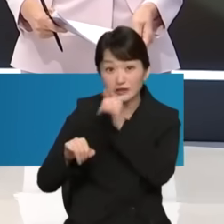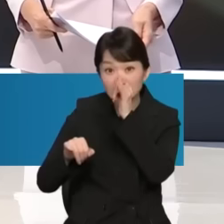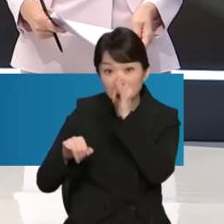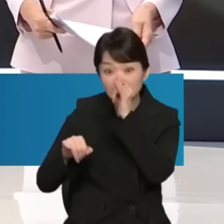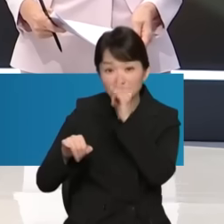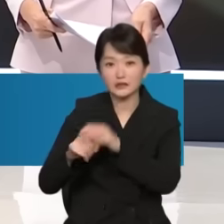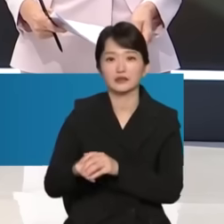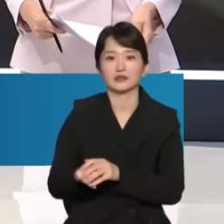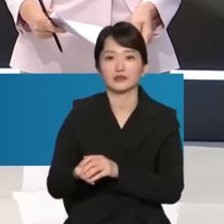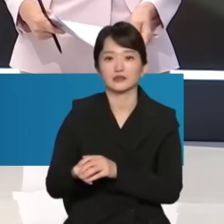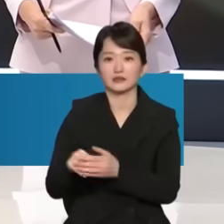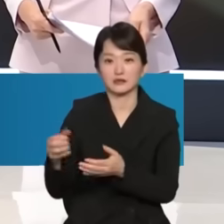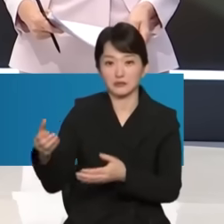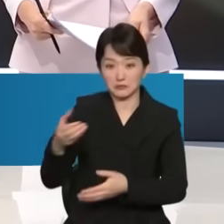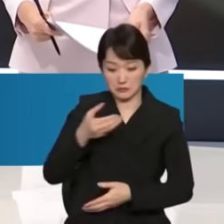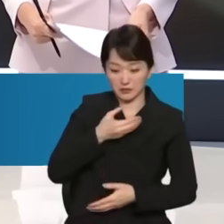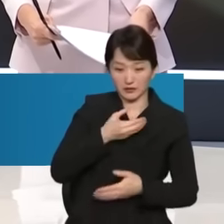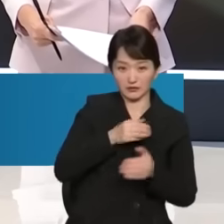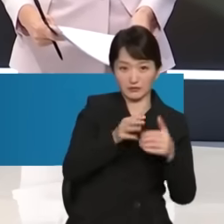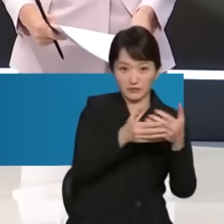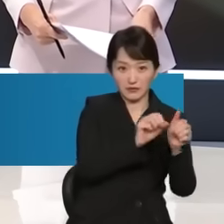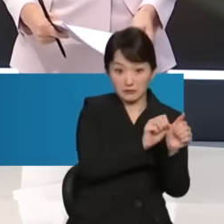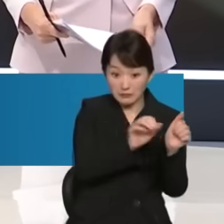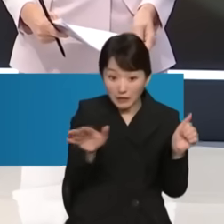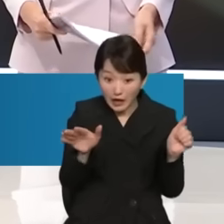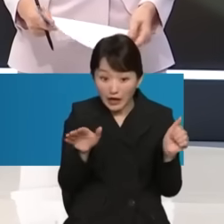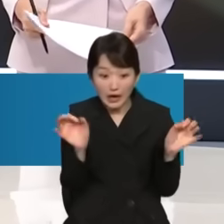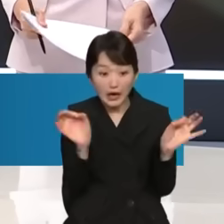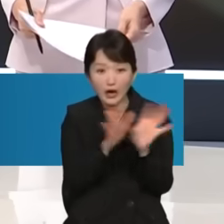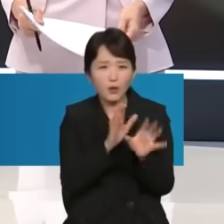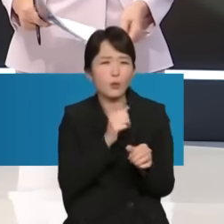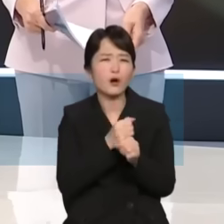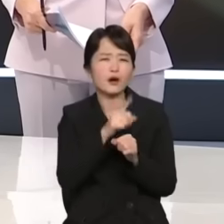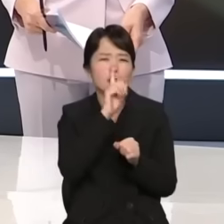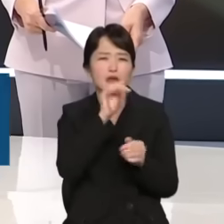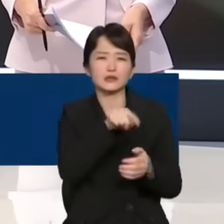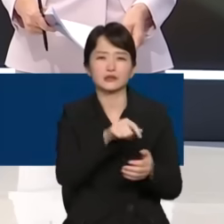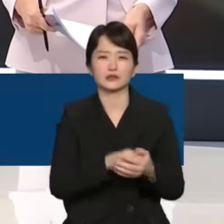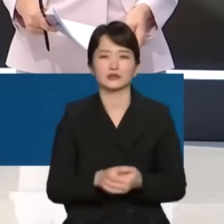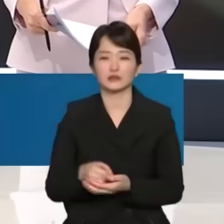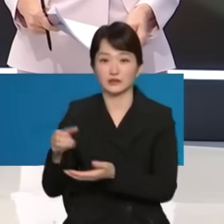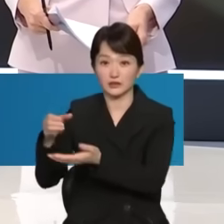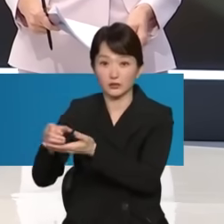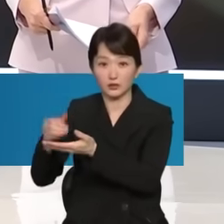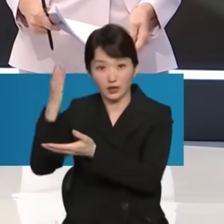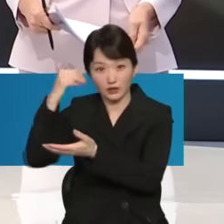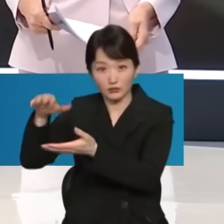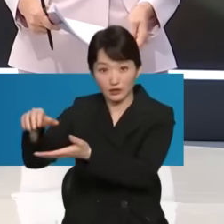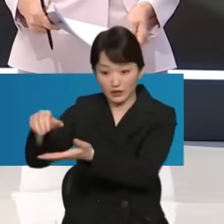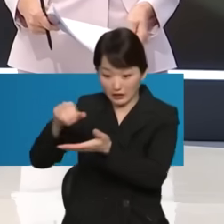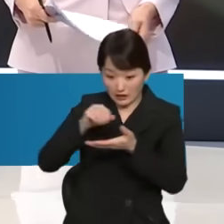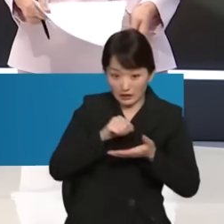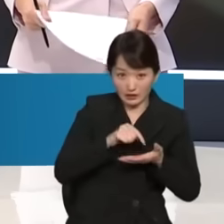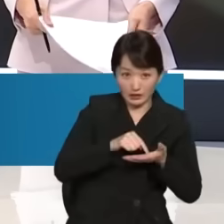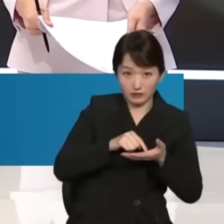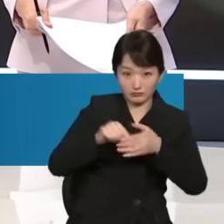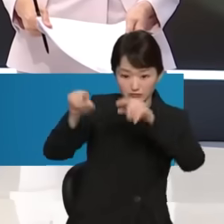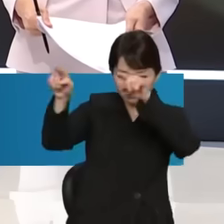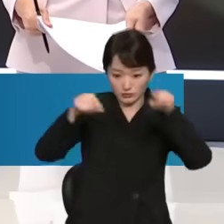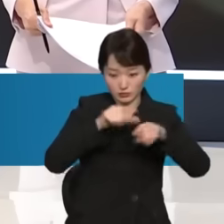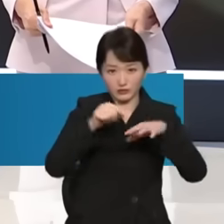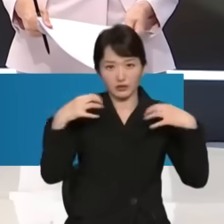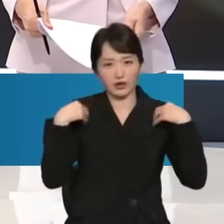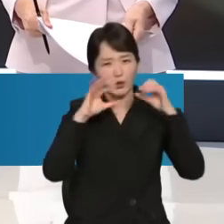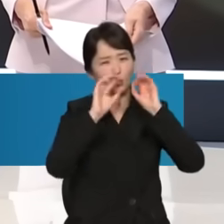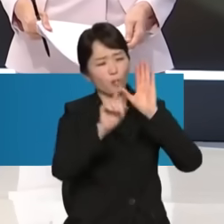따돌림이 사라진다는 등의 황당한 주장으로도 문제가 됐는데요. 그런데 이 용액이 우리나라에도 건너와서 전국 지자체들이 나서서